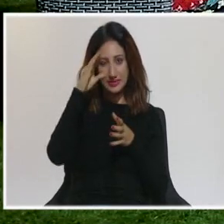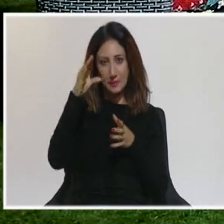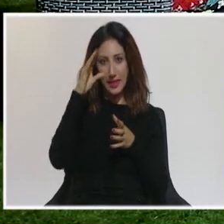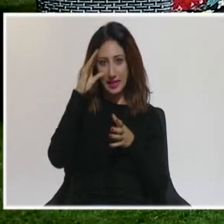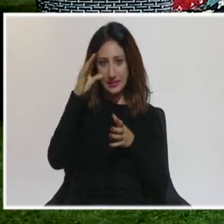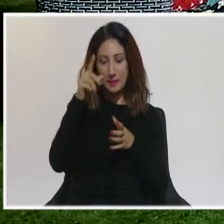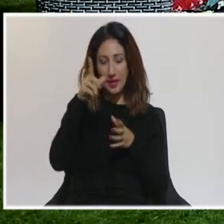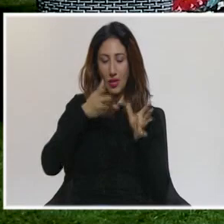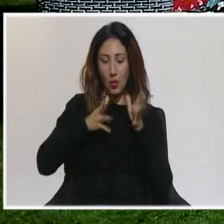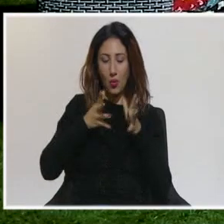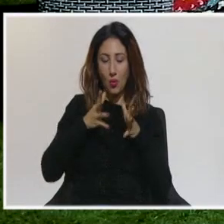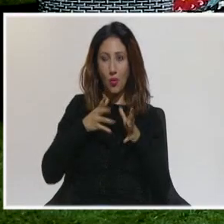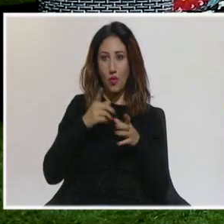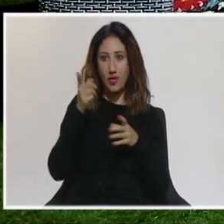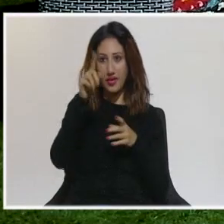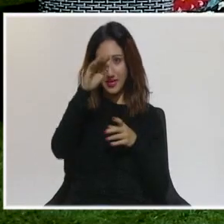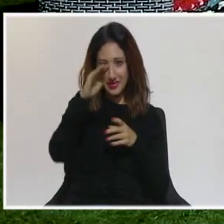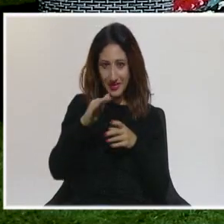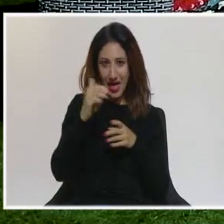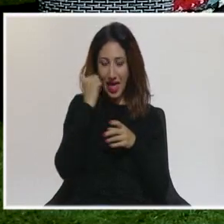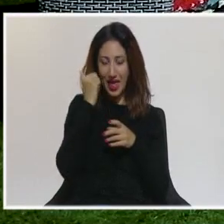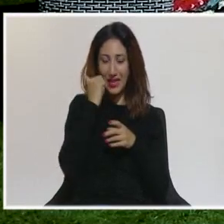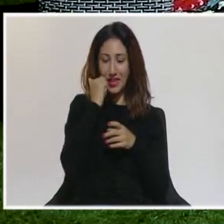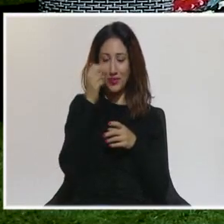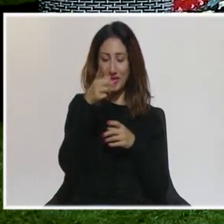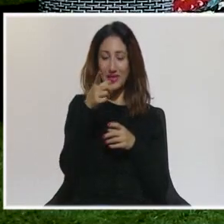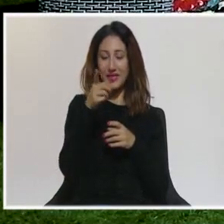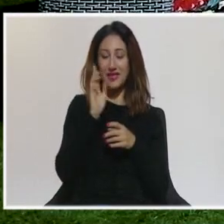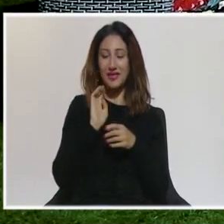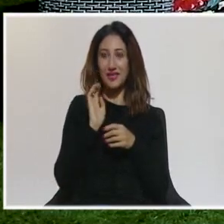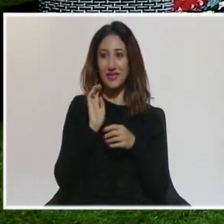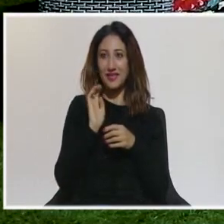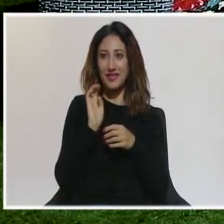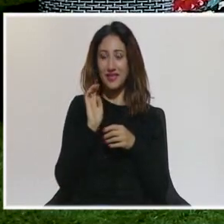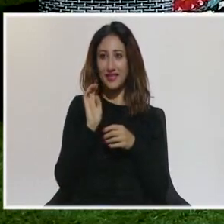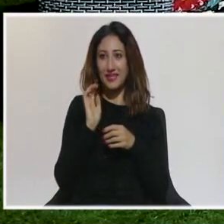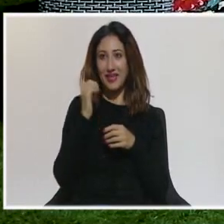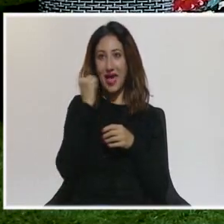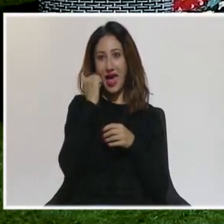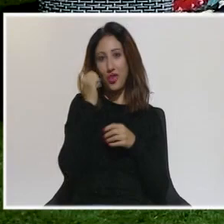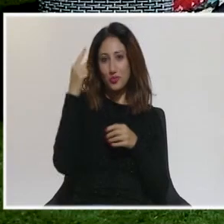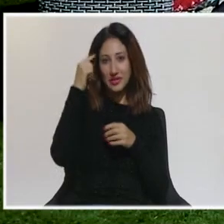النمروضه بعيد عنك. تخيل بقى اهلاويه.